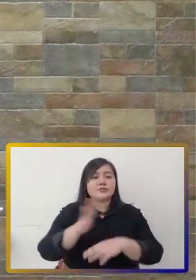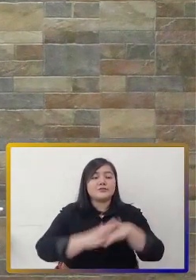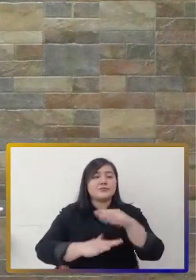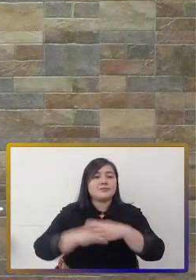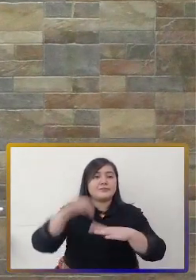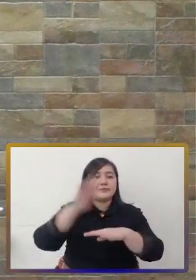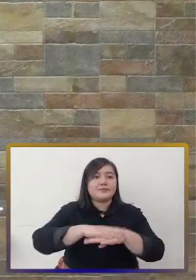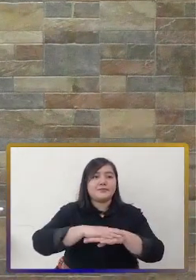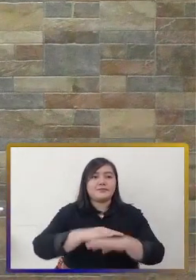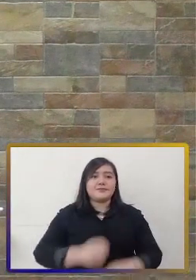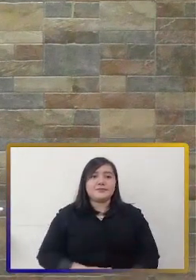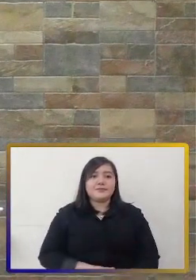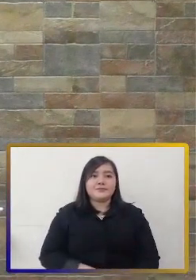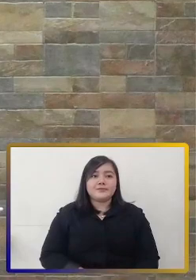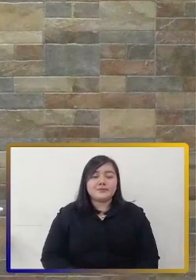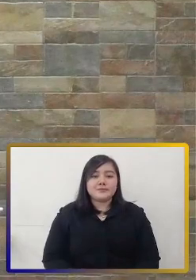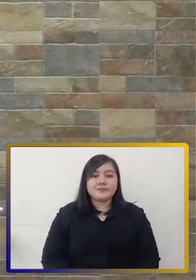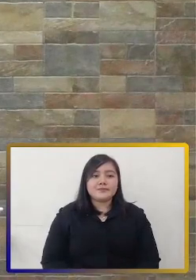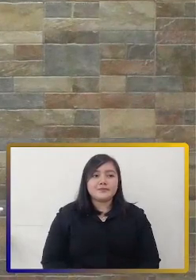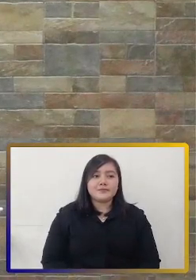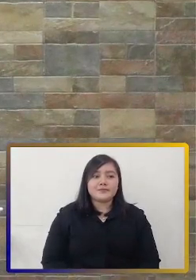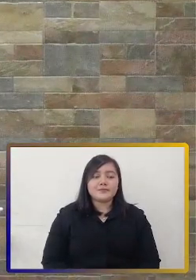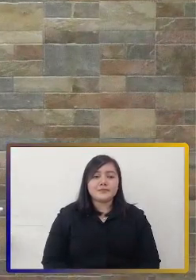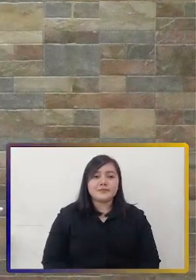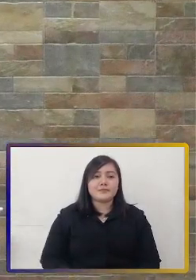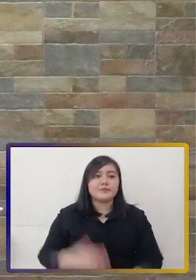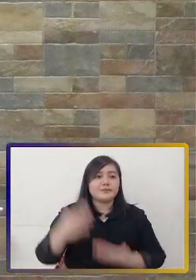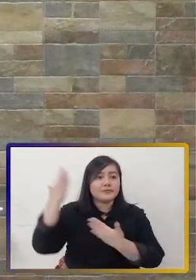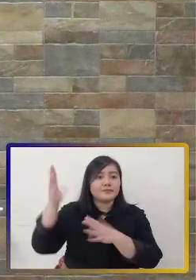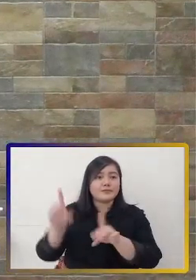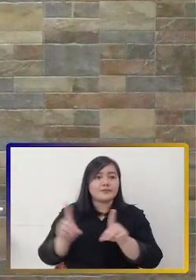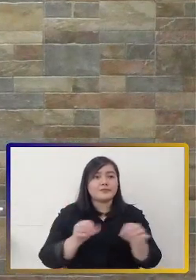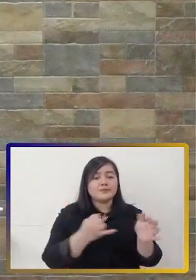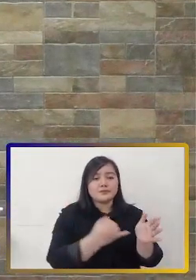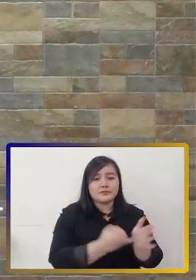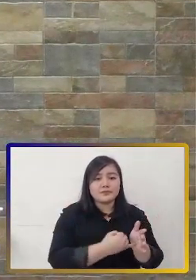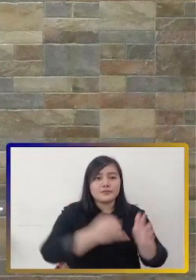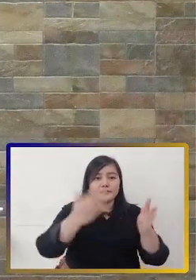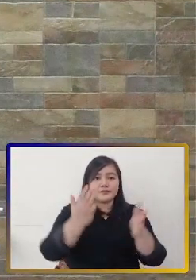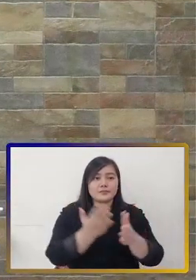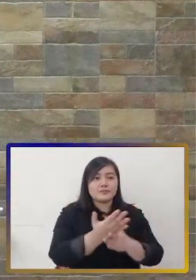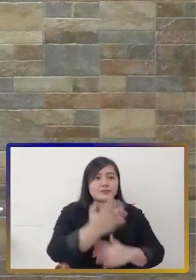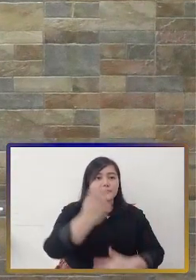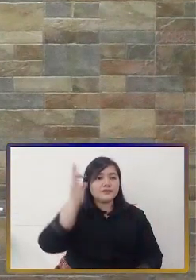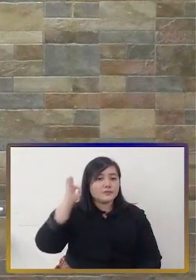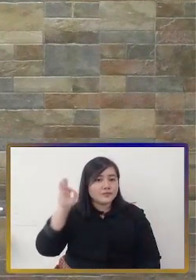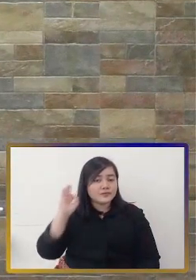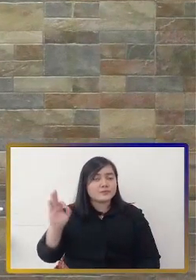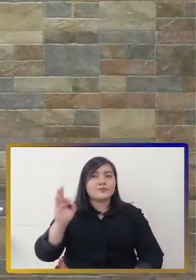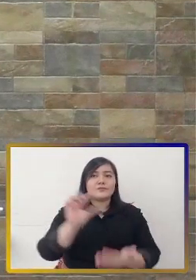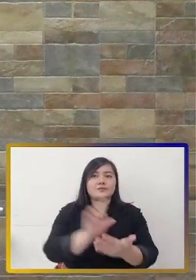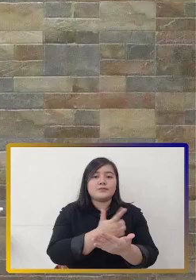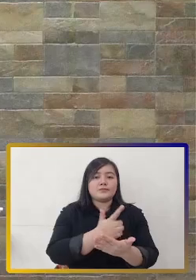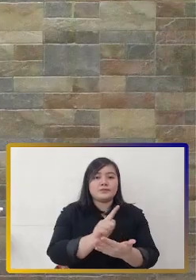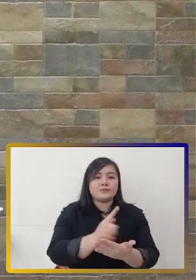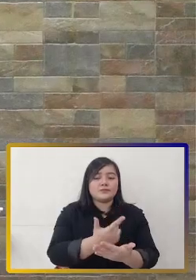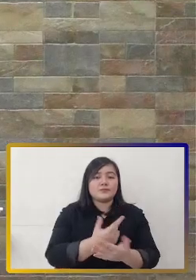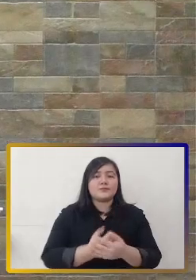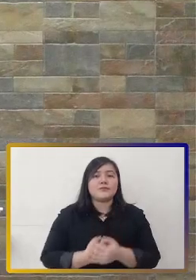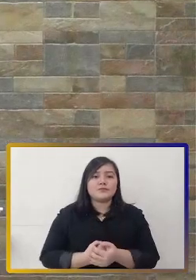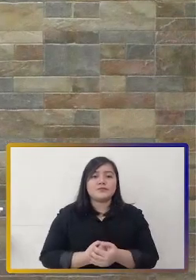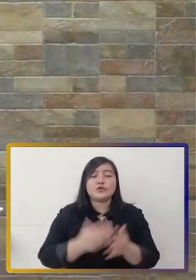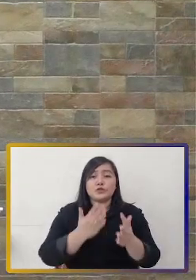iglesia. Ginawa niya po yan sa pamamagitan ng paghahayag niya ng gospel. Sa pamamagitan